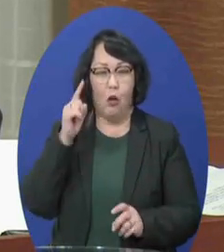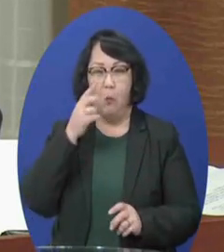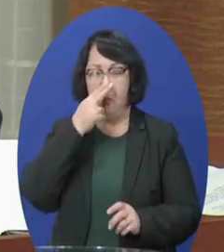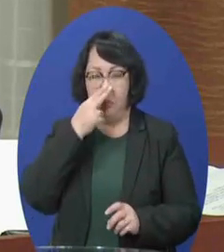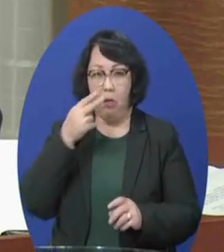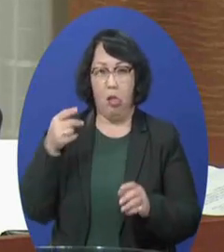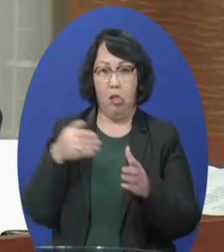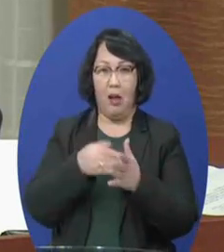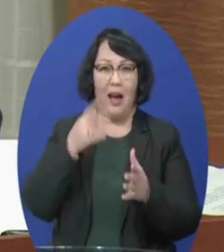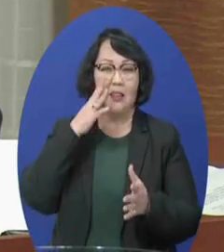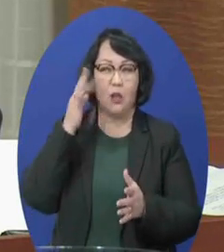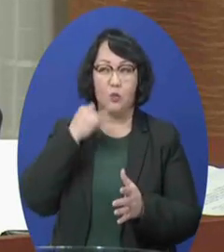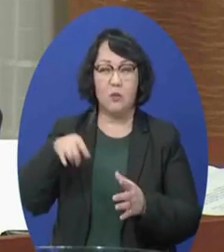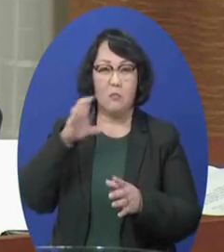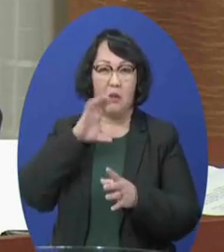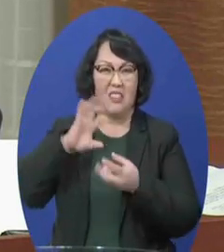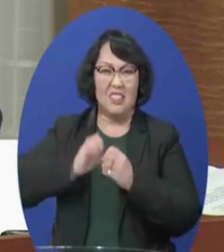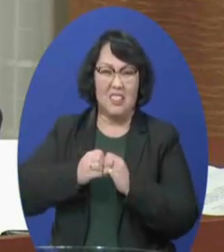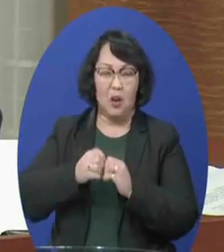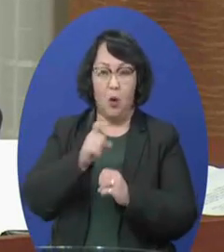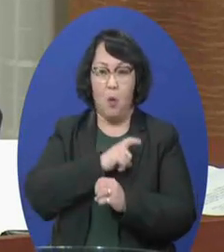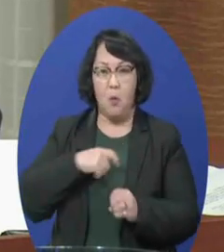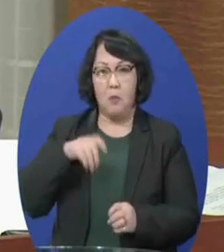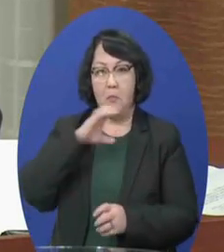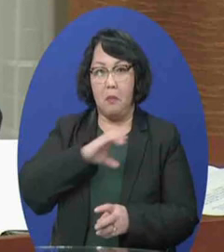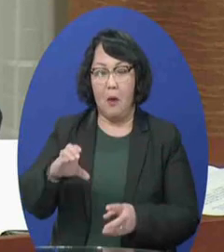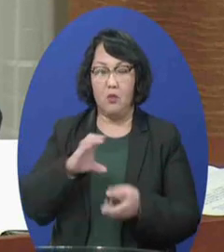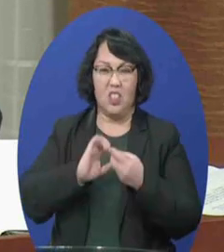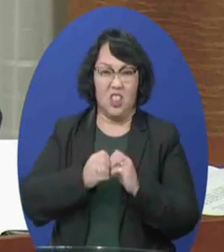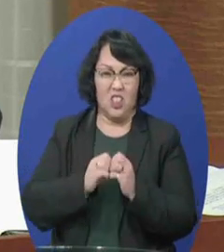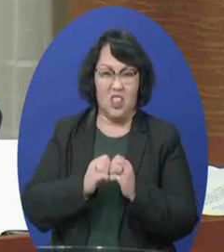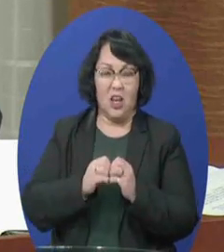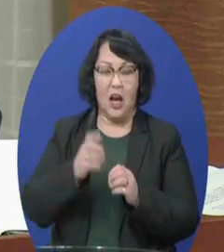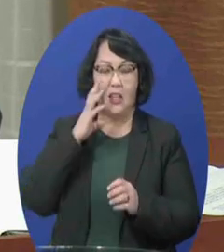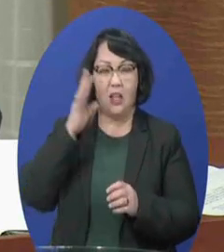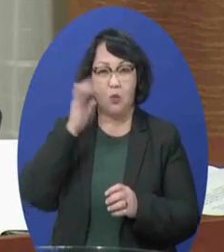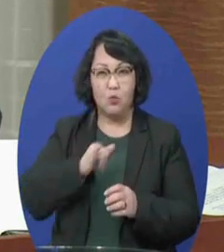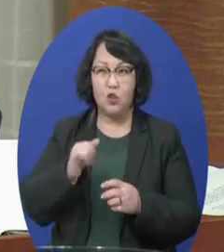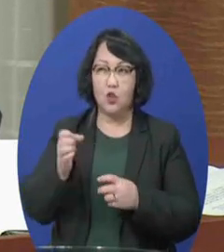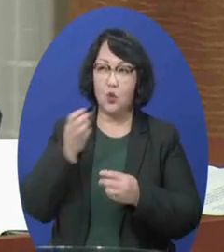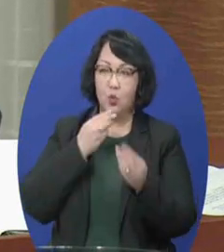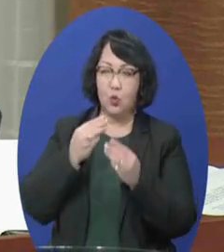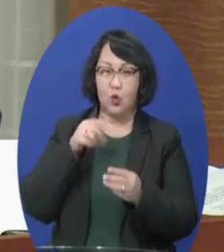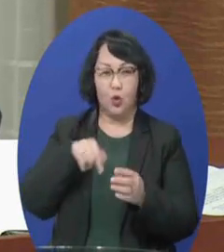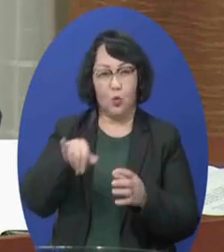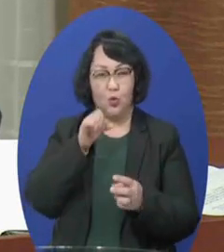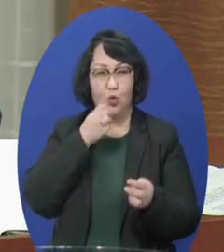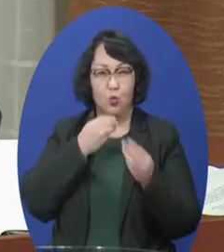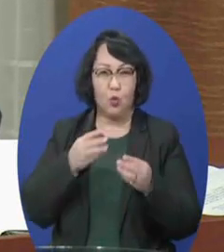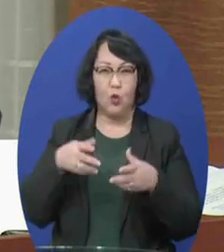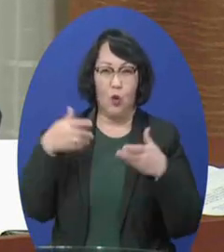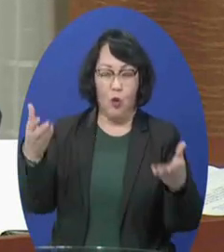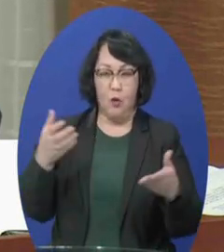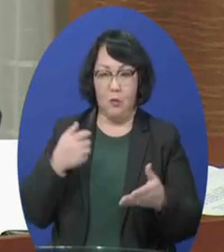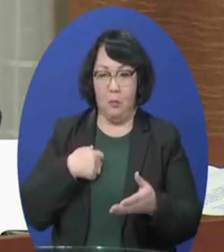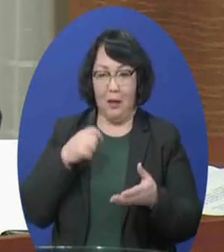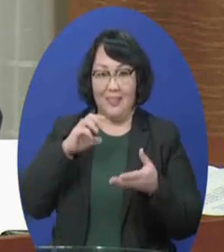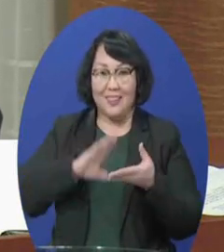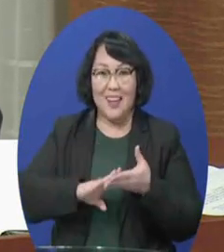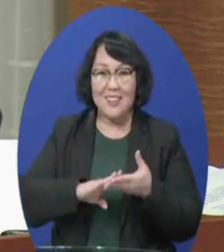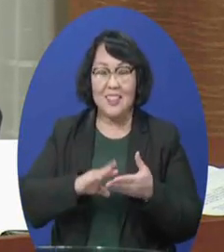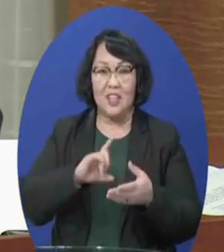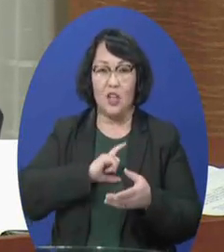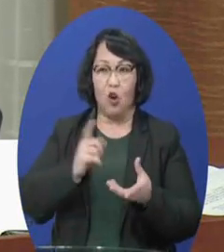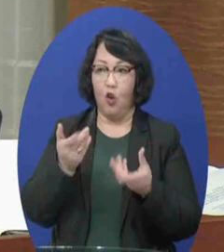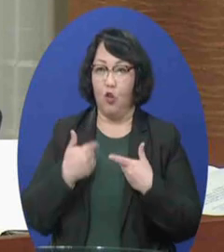байгууллагаар хийлгээд, хувийн байгууллагаар хийлгээд, ингээд гадны дотны шүүхт өгөөд, ингээд өөрсдийг нь намайг танилцах эрхийг нь өгөхгүйгээр 2